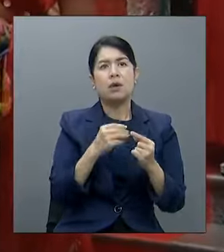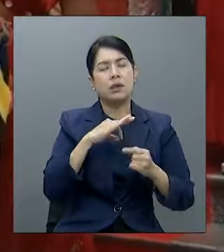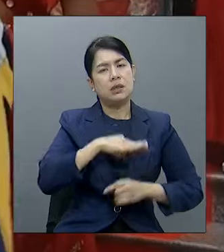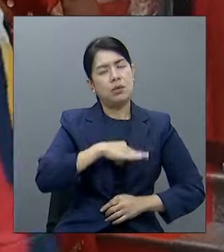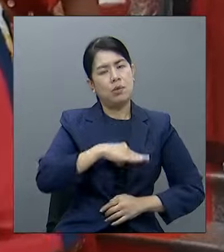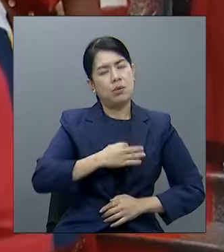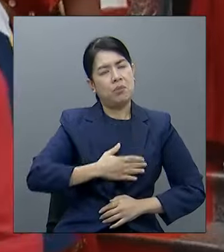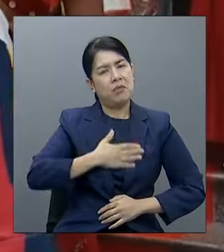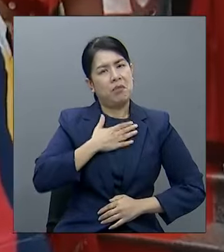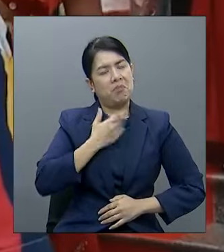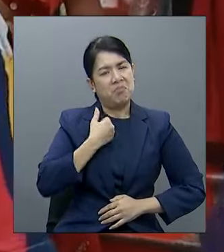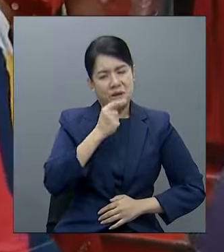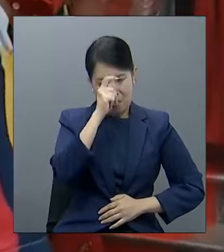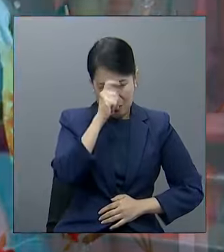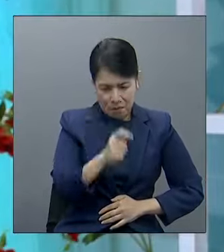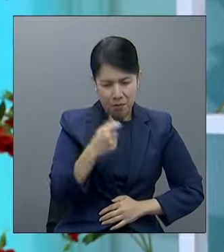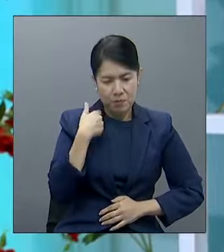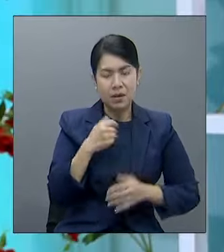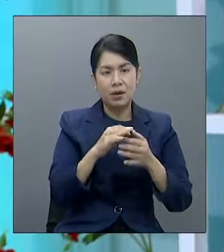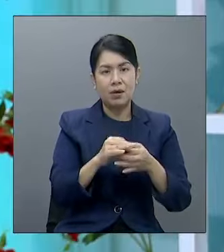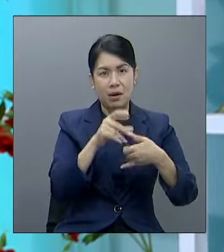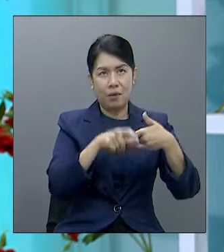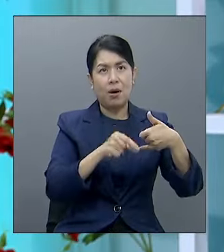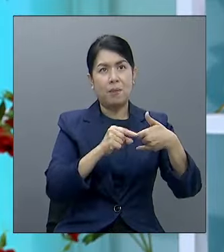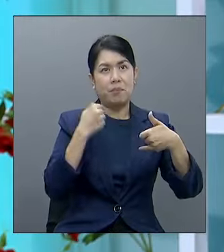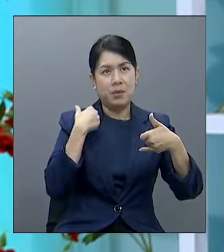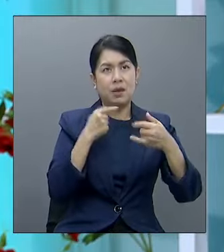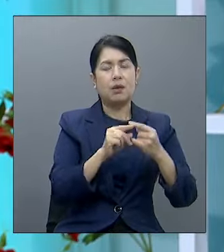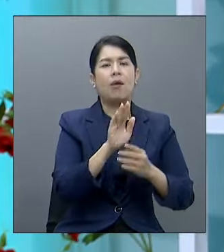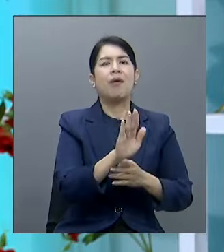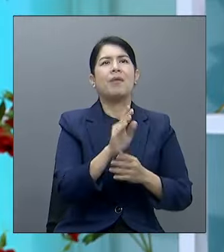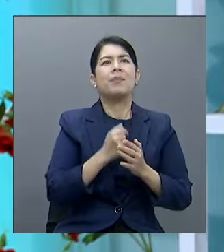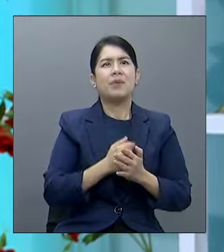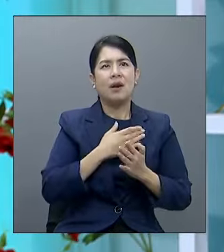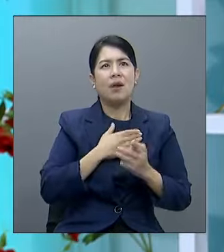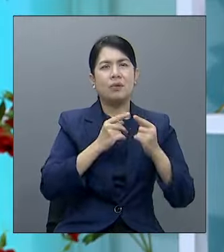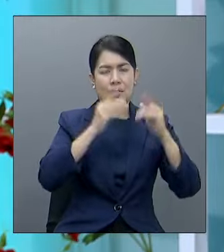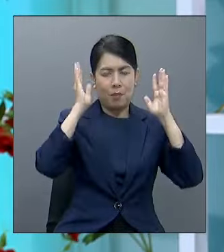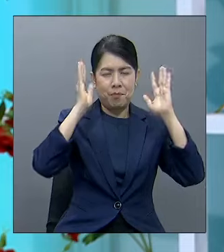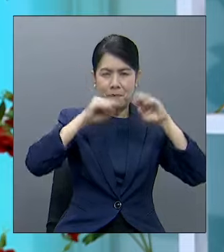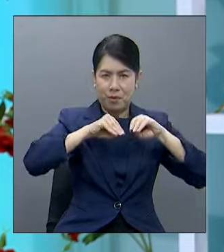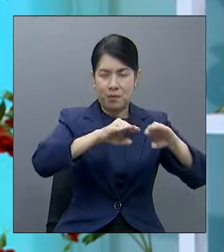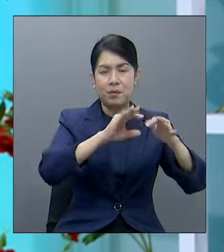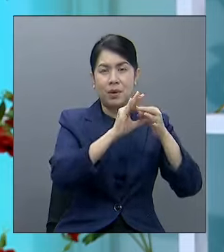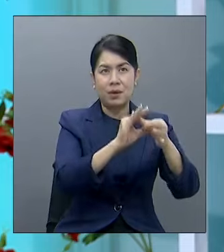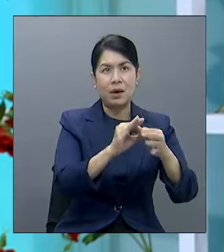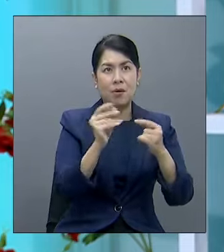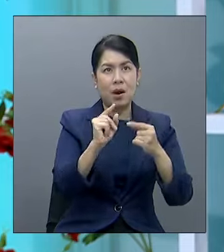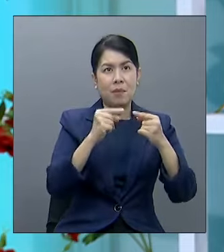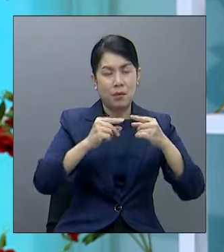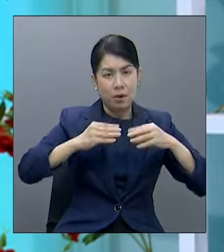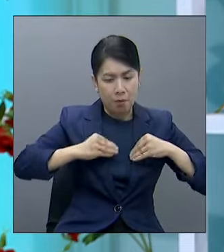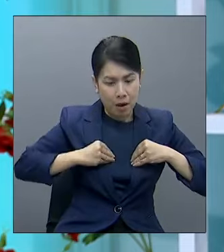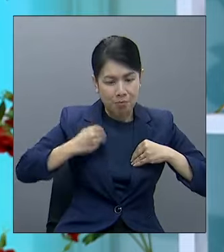ใจการเคารพในเนื้อตัวร่างกายและมากที่สุดคือเราจะไปรณรงค์เรื่องคอนเซนต ์ หรือว่าการยินยอมพร้อมใจไม่